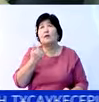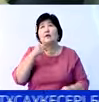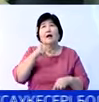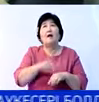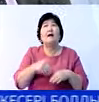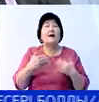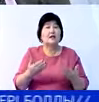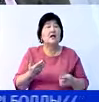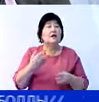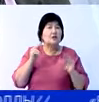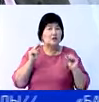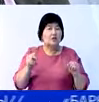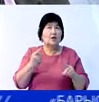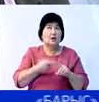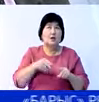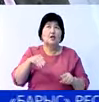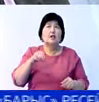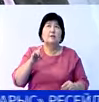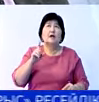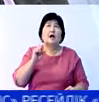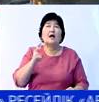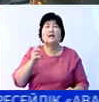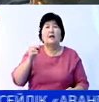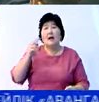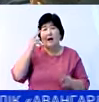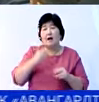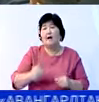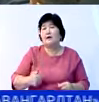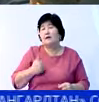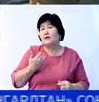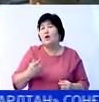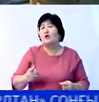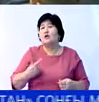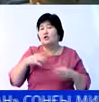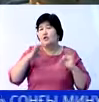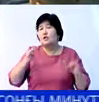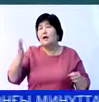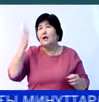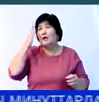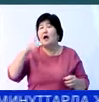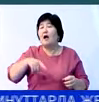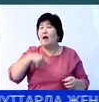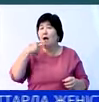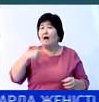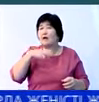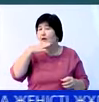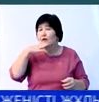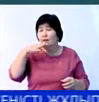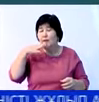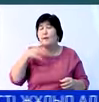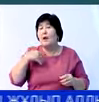қалдырады. Шындығында Темірхан ағайдың бойындағы педагогикалық шеберлікті, талантты бір екі сөйлеме айтып жеткізу мүмкін